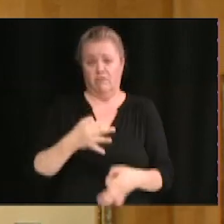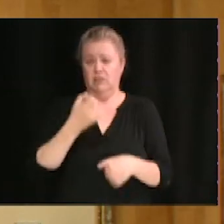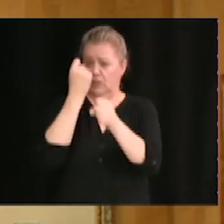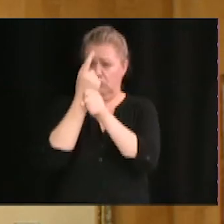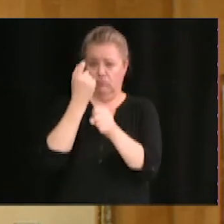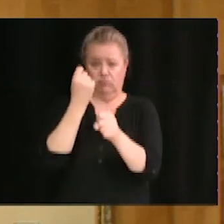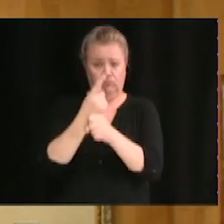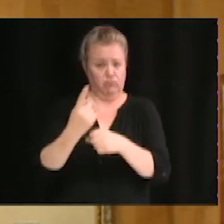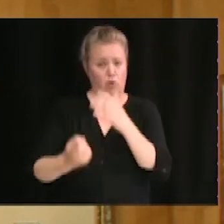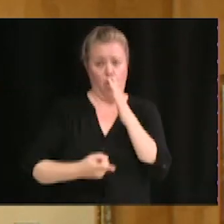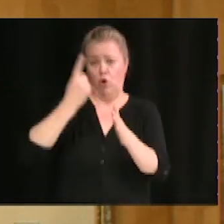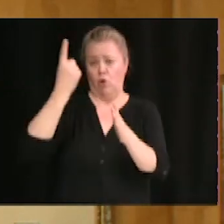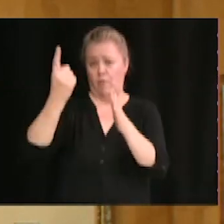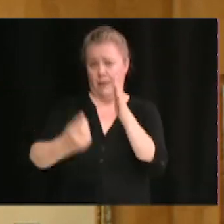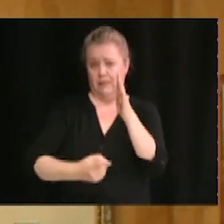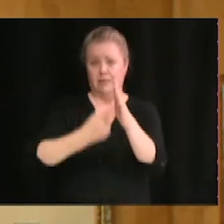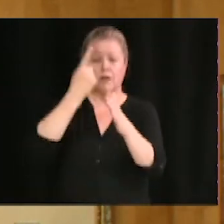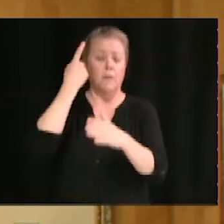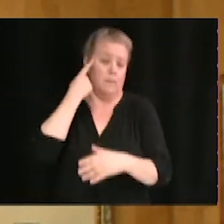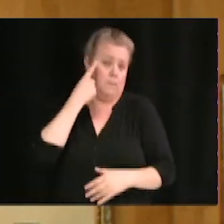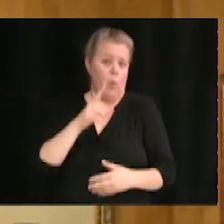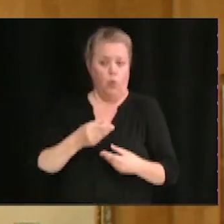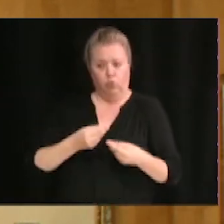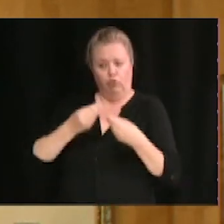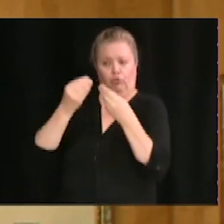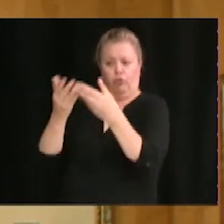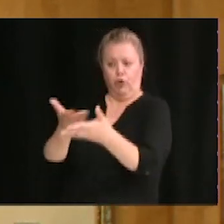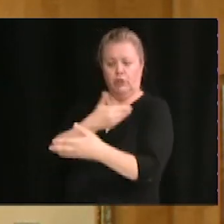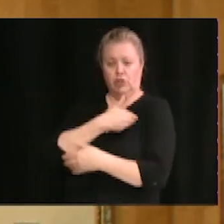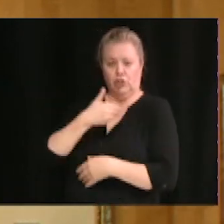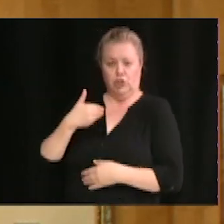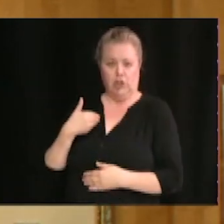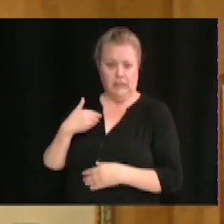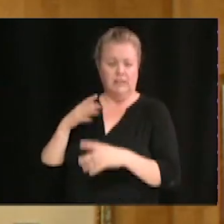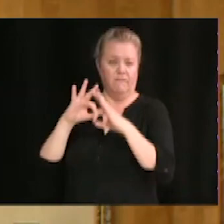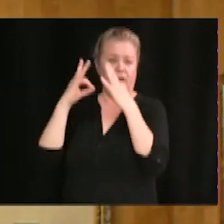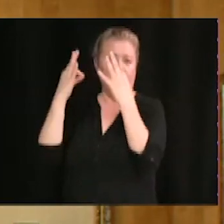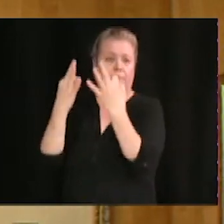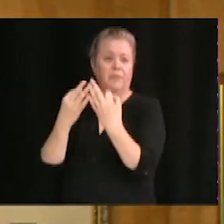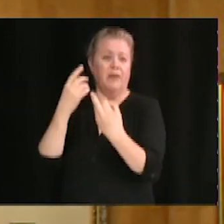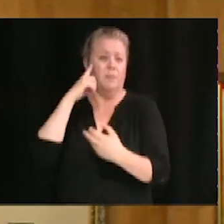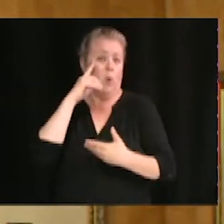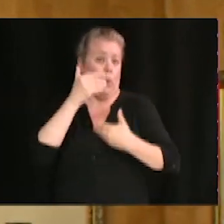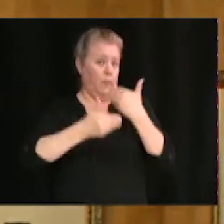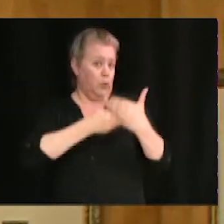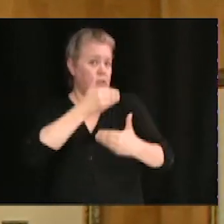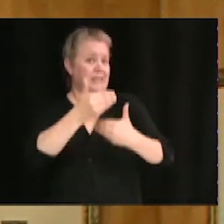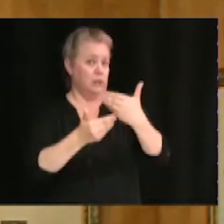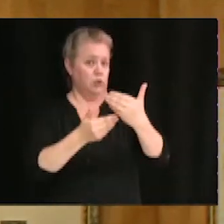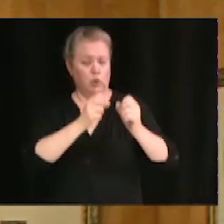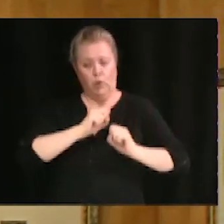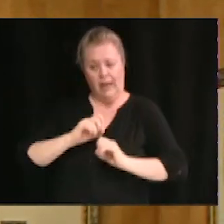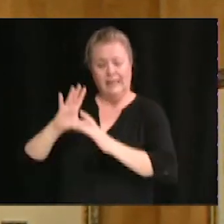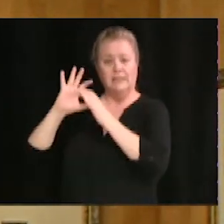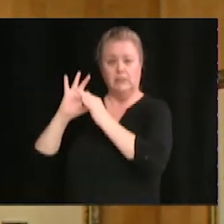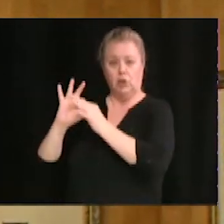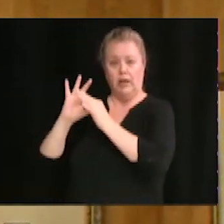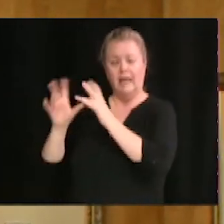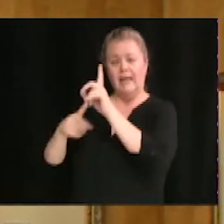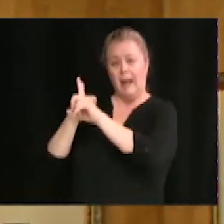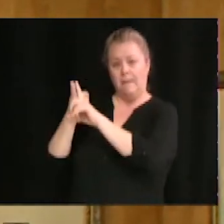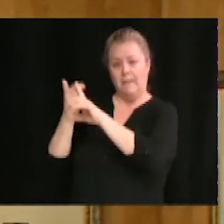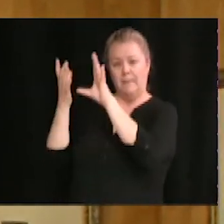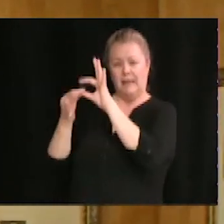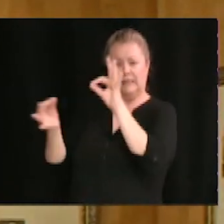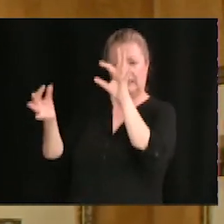accès à nos familles. Donc, ça va être à suivre. Pour les procédures, très important, je vais laisser ma collègue parler parce que, tout en matière d'inscription,